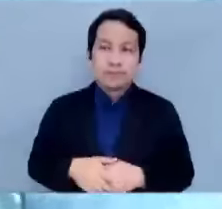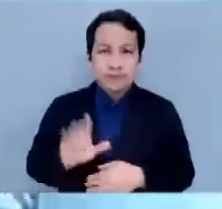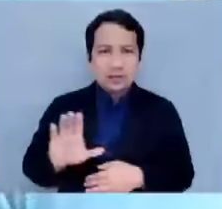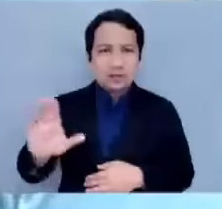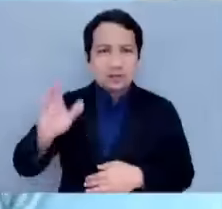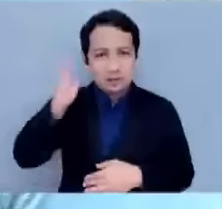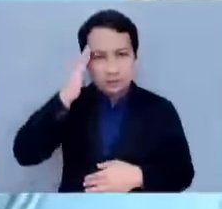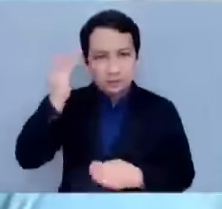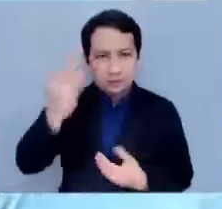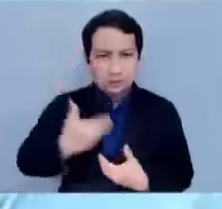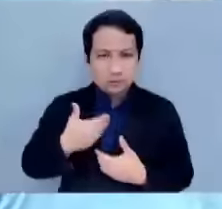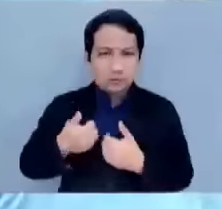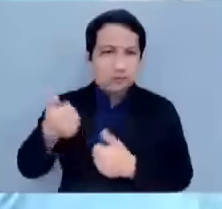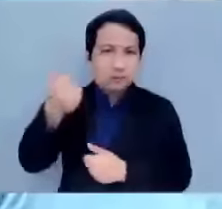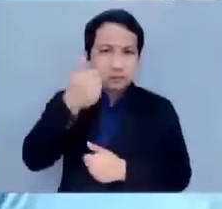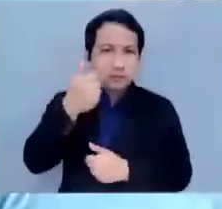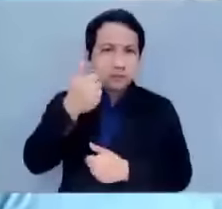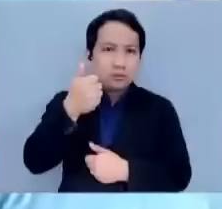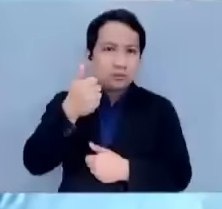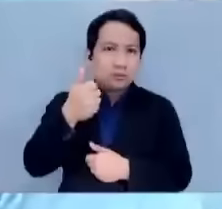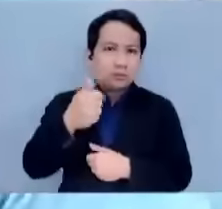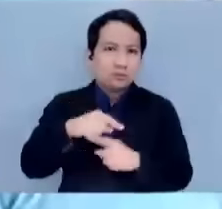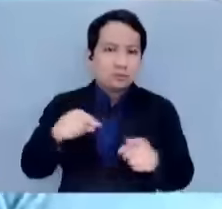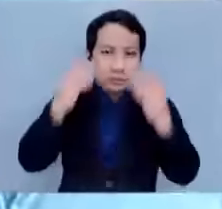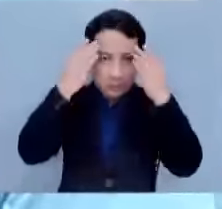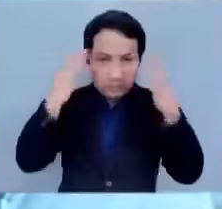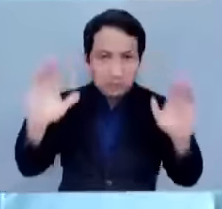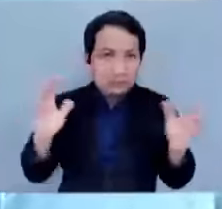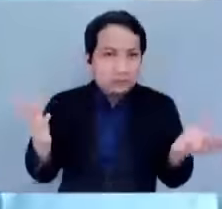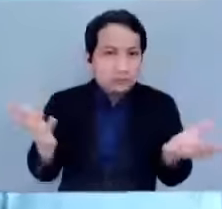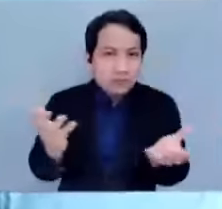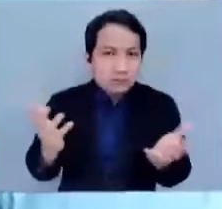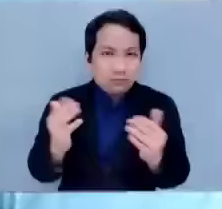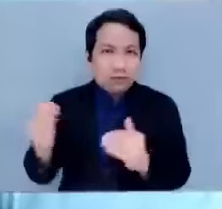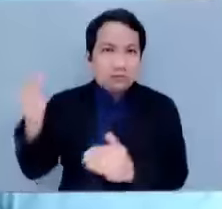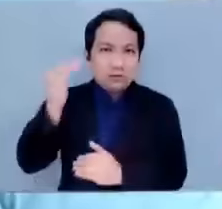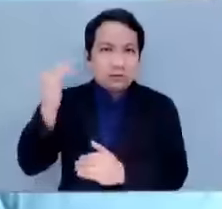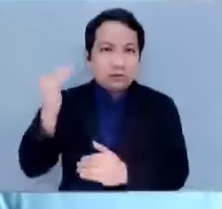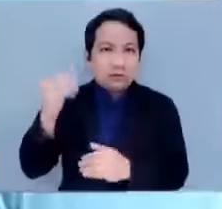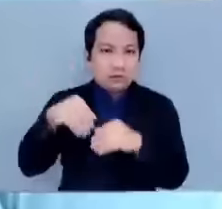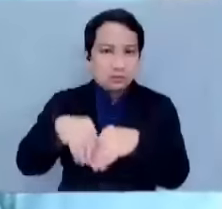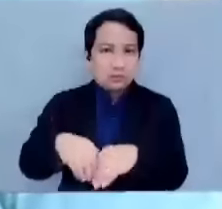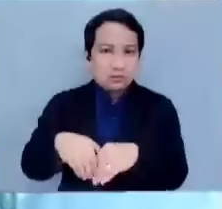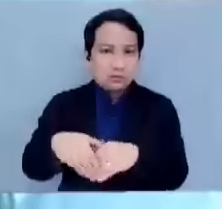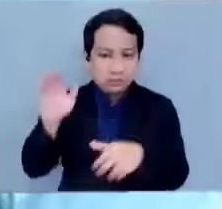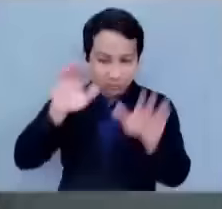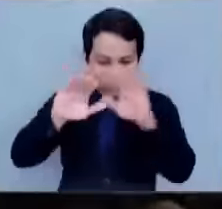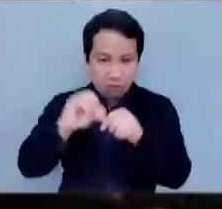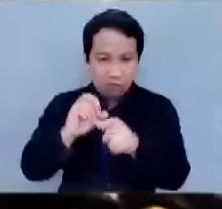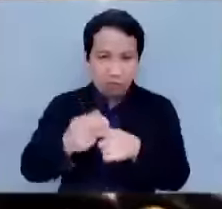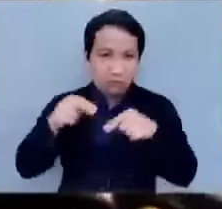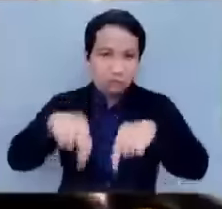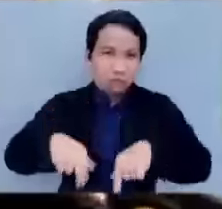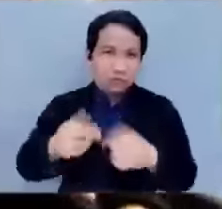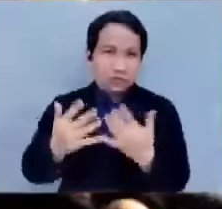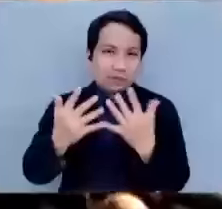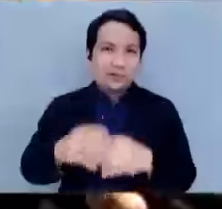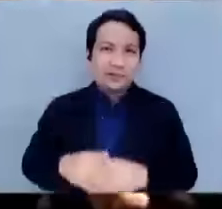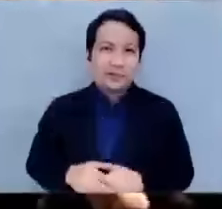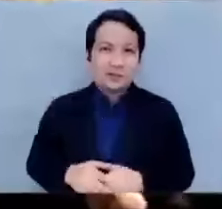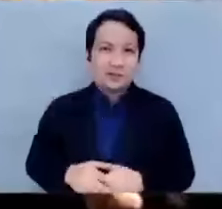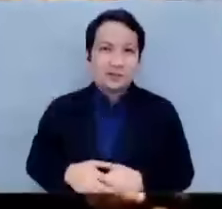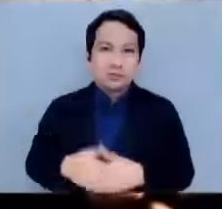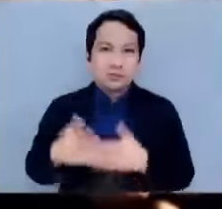ng nakatataas sa kanila. Hindi natin alam kung hanggang saan yung taas na yon. Baka umabot pa sa langit o pwedeng sa impyerno din. Kami naman po bilang